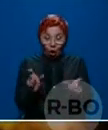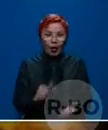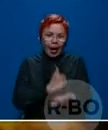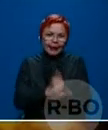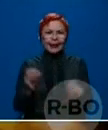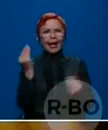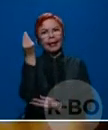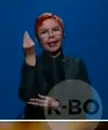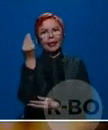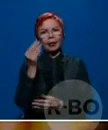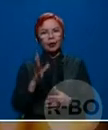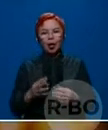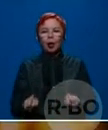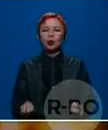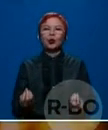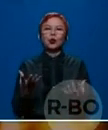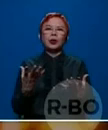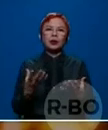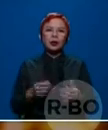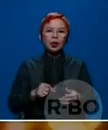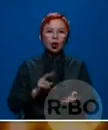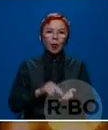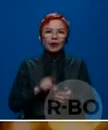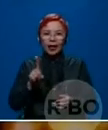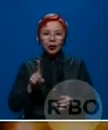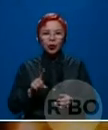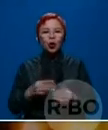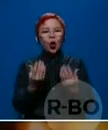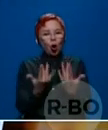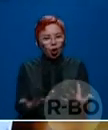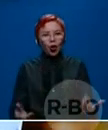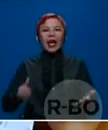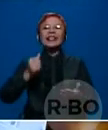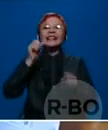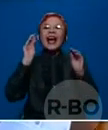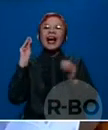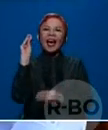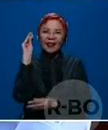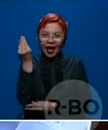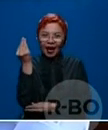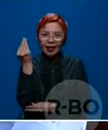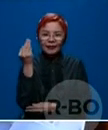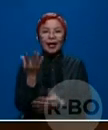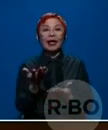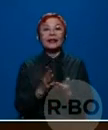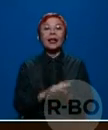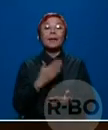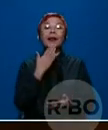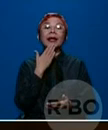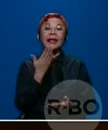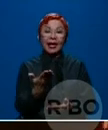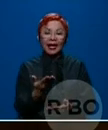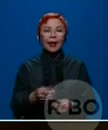lapangan pekerjaan yang tumbuh dia memprioritaskan Warga Jakarta pertanyaan untuk pasangan calon nomor 1